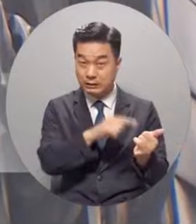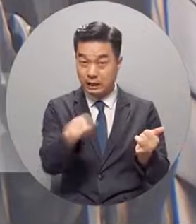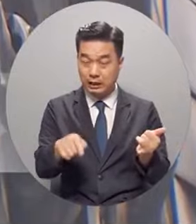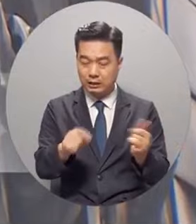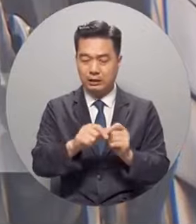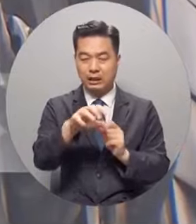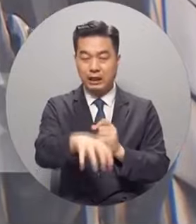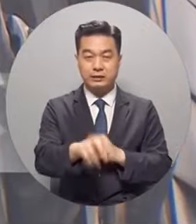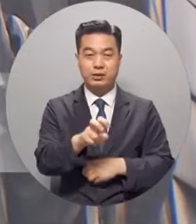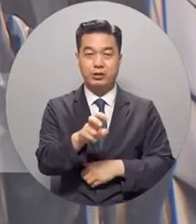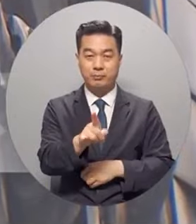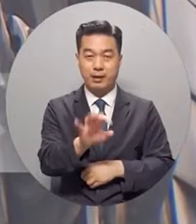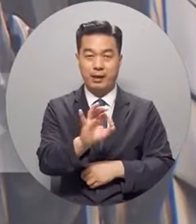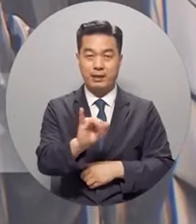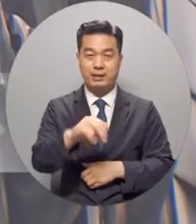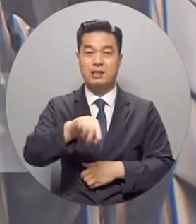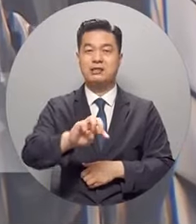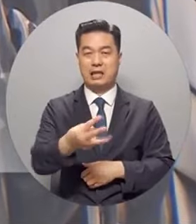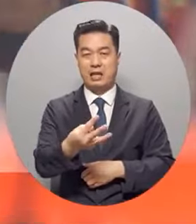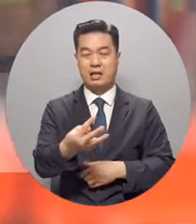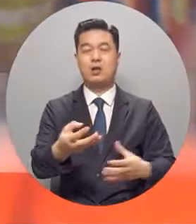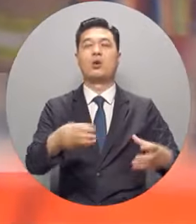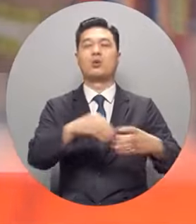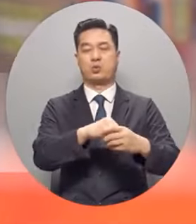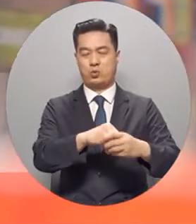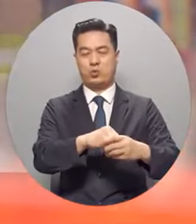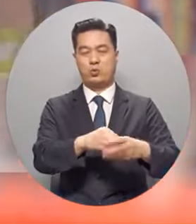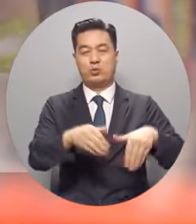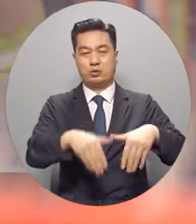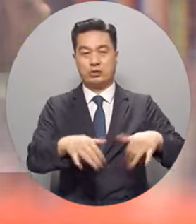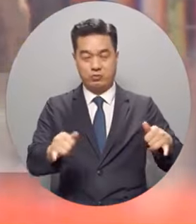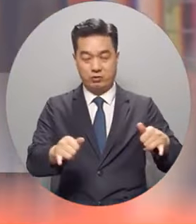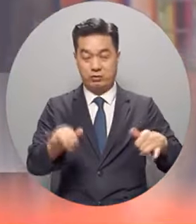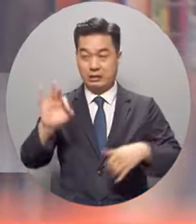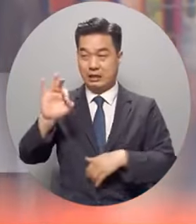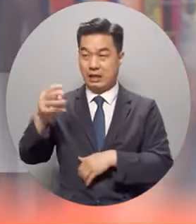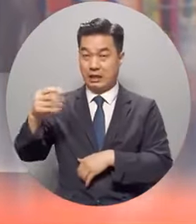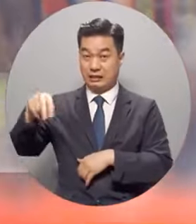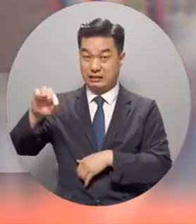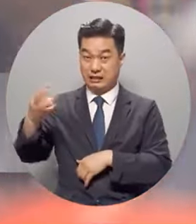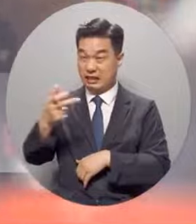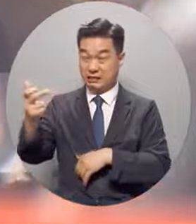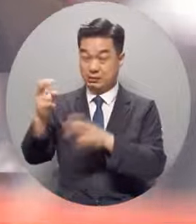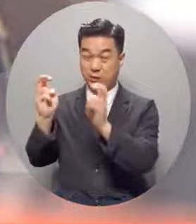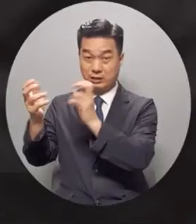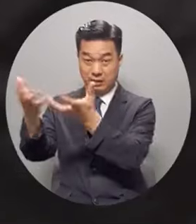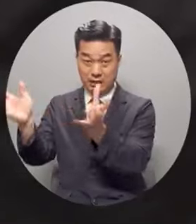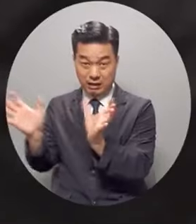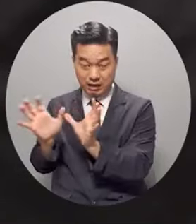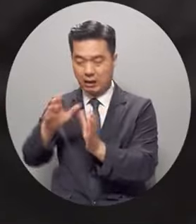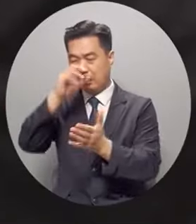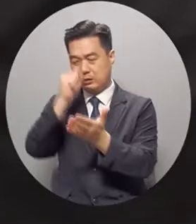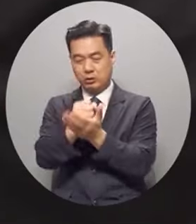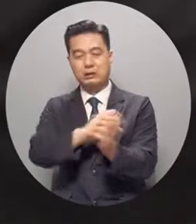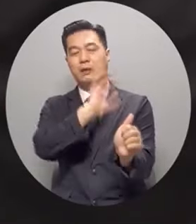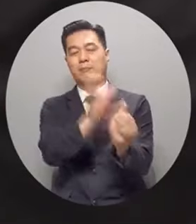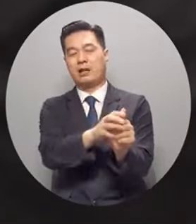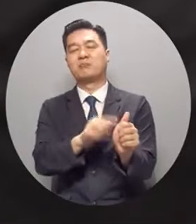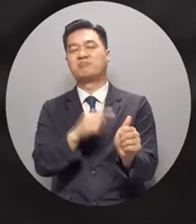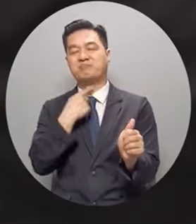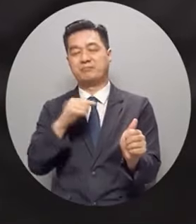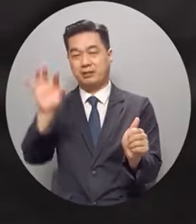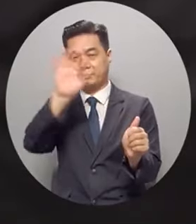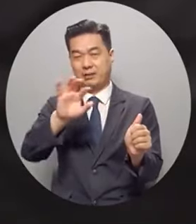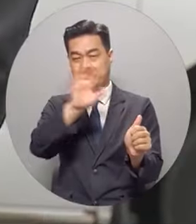하청업체인 메이셀에 소속돼 있습니다. 화재 직후 아리셀 측은 이 하청업체에 정상적으로 도급 업무를 맡겨왔다고